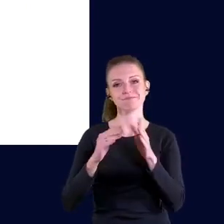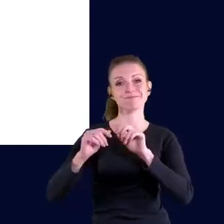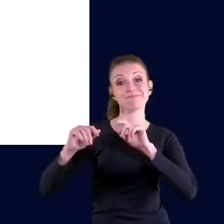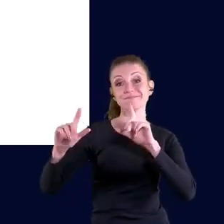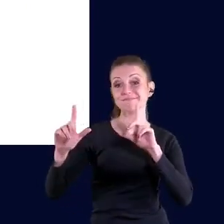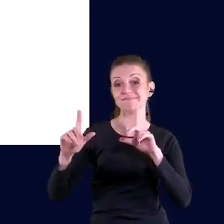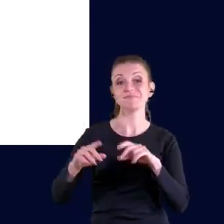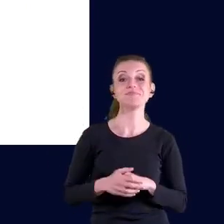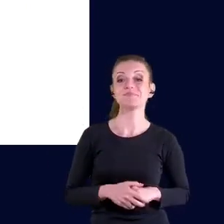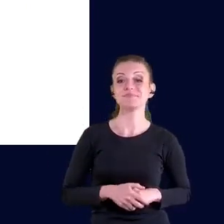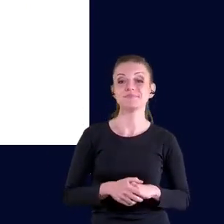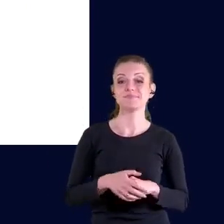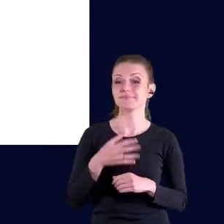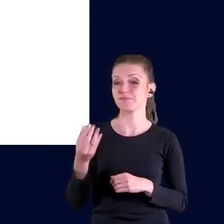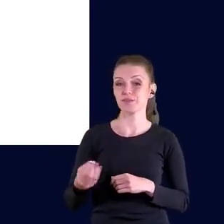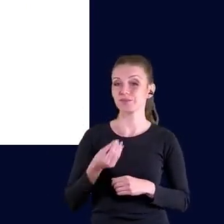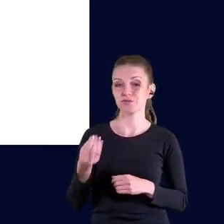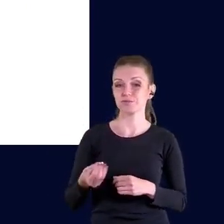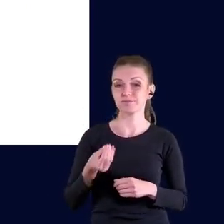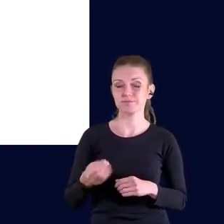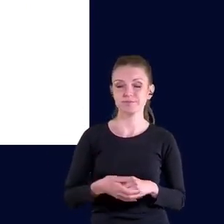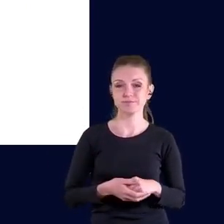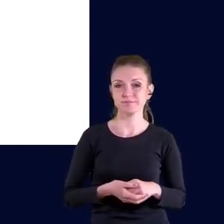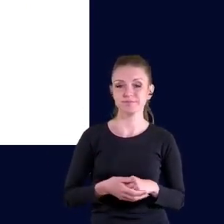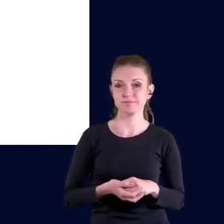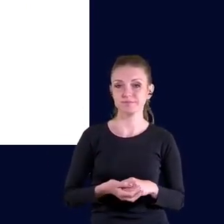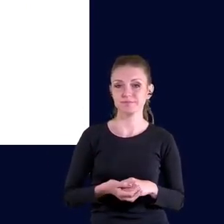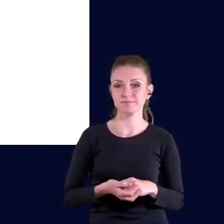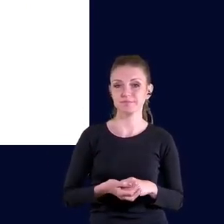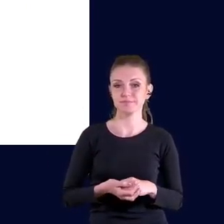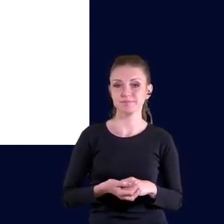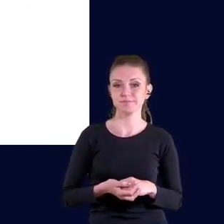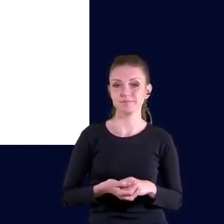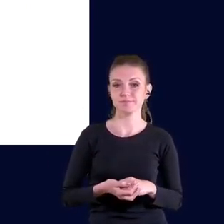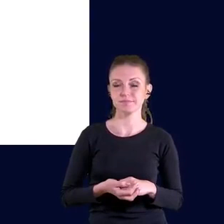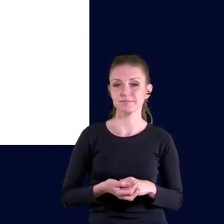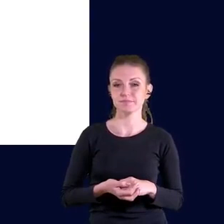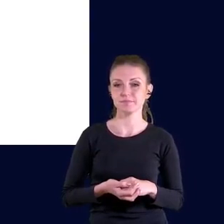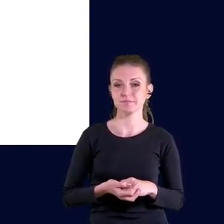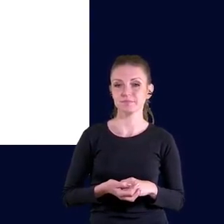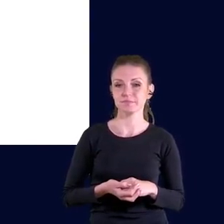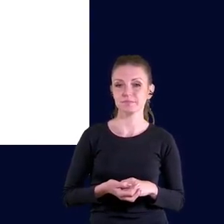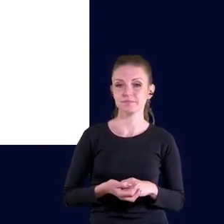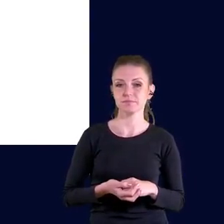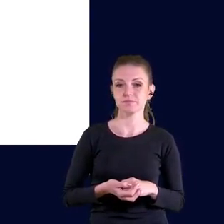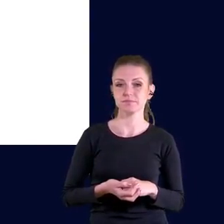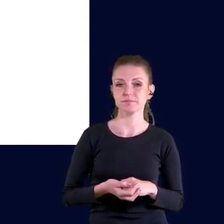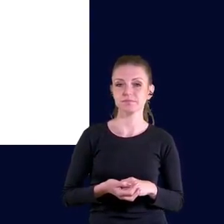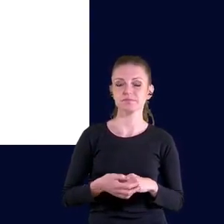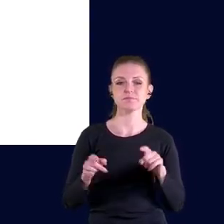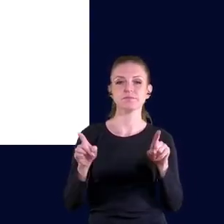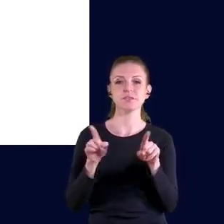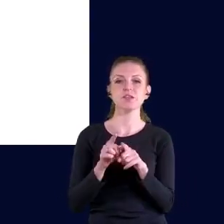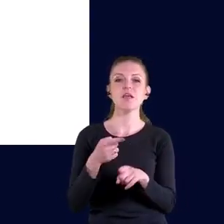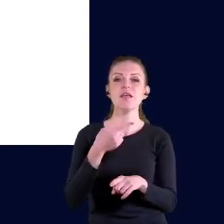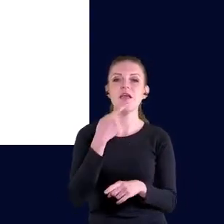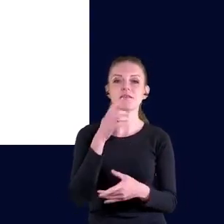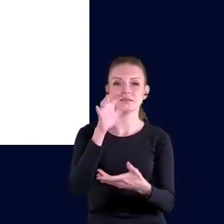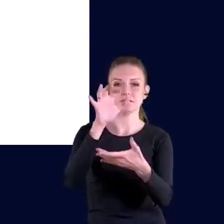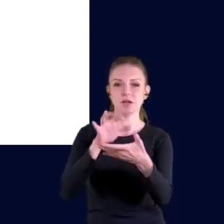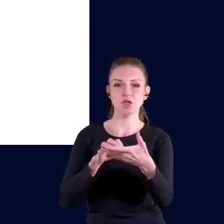A co więcej tutaj robiliśmy oznaczanie języka treści